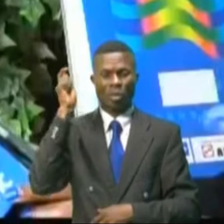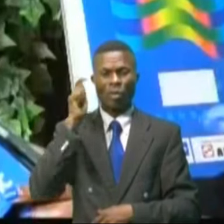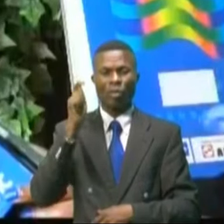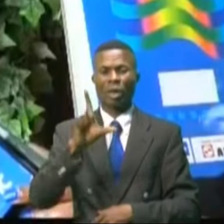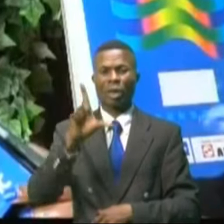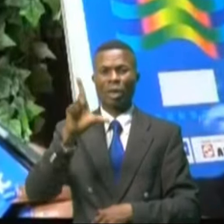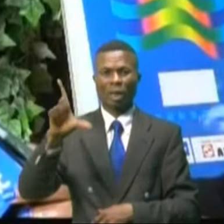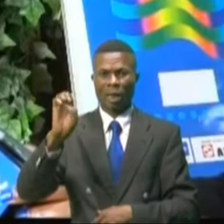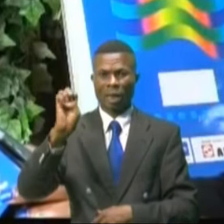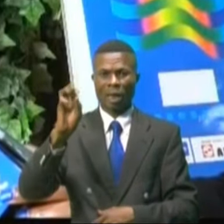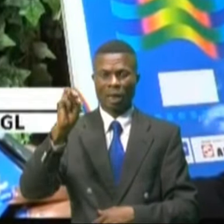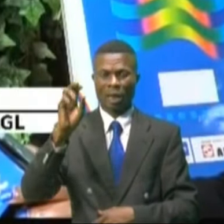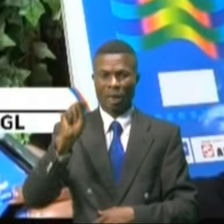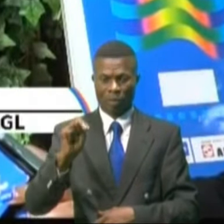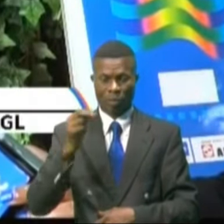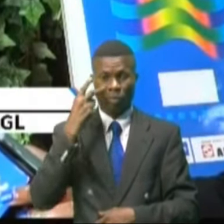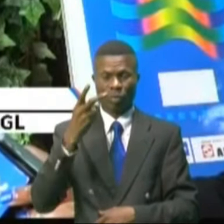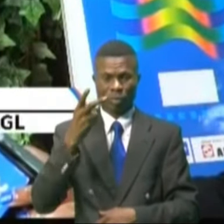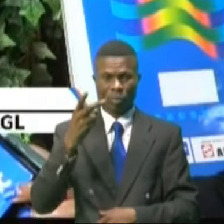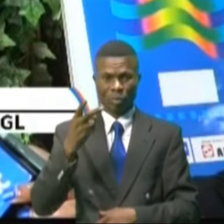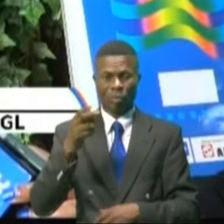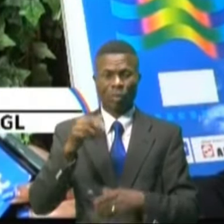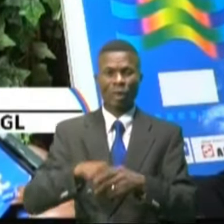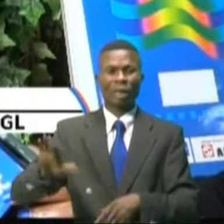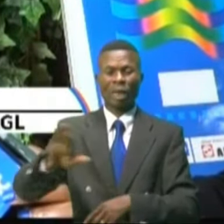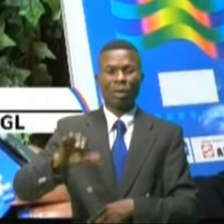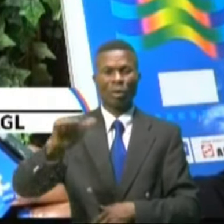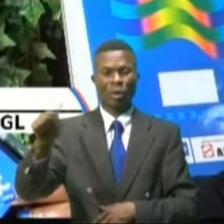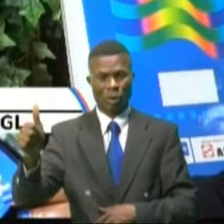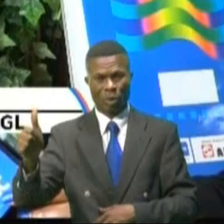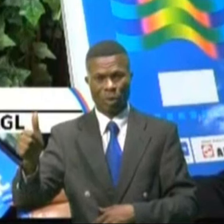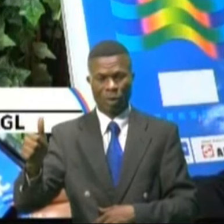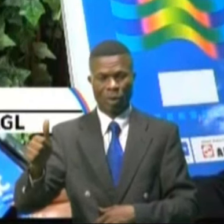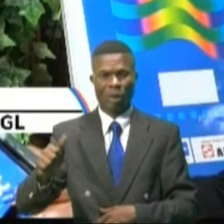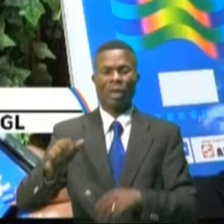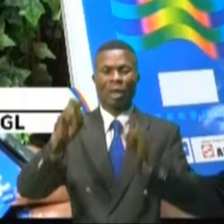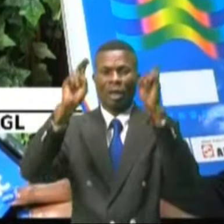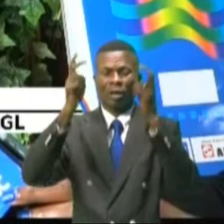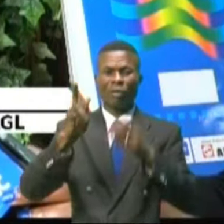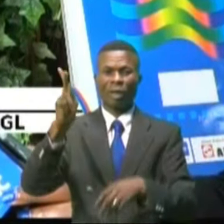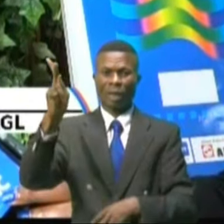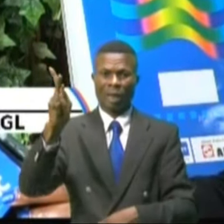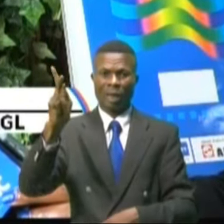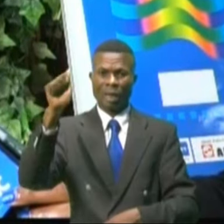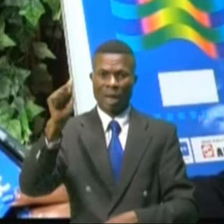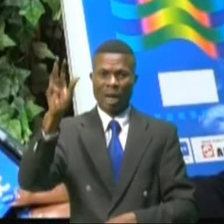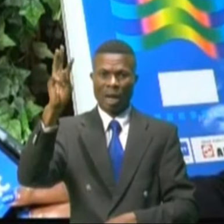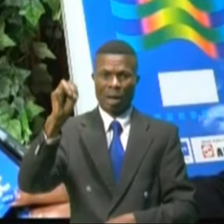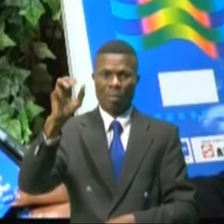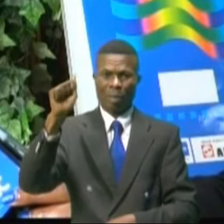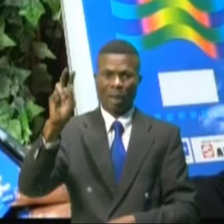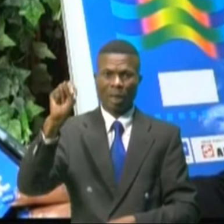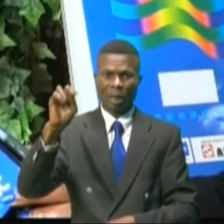Nabarou. Parce que si vous partez dans la plaine de la Ruzizi, l'axe Kamanyola Uvira, il n'y avait plus de manioc. Il y a les